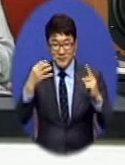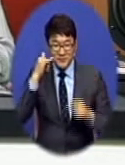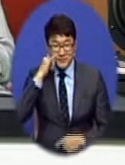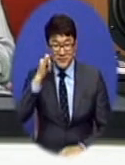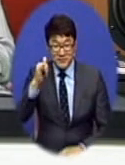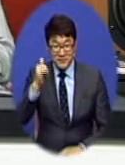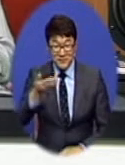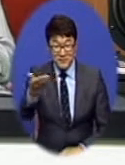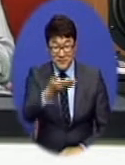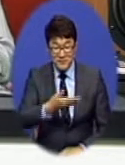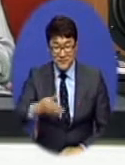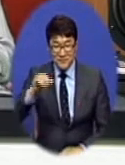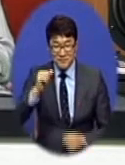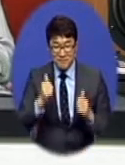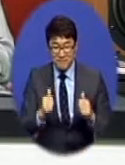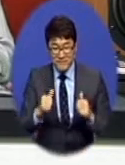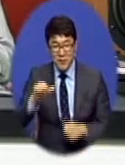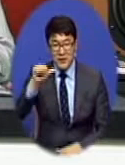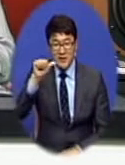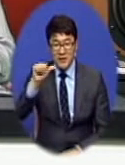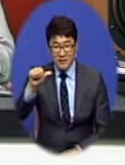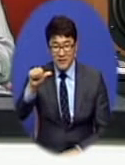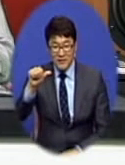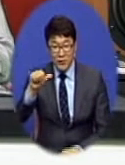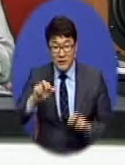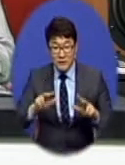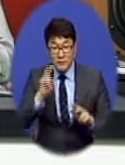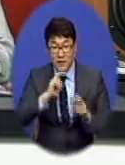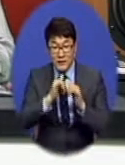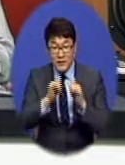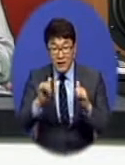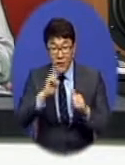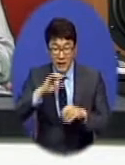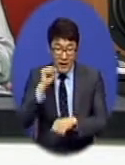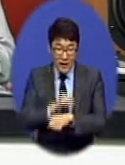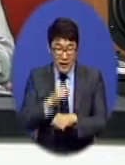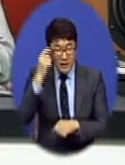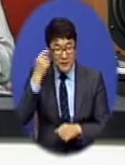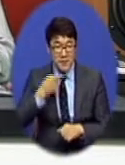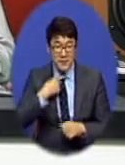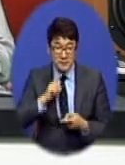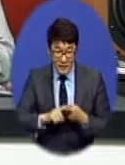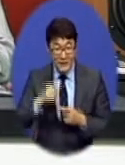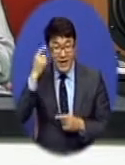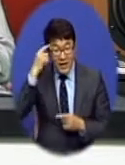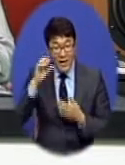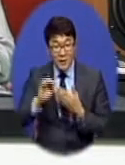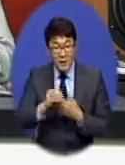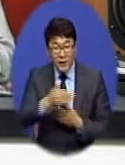060-608-1004 시청자 심사는 5번이고요. 조한영님의 노래가 잘 부른다, 내 마음에 든다라고